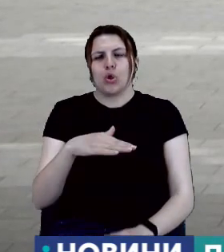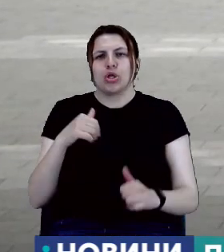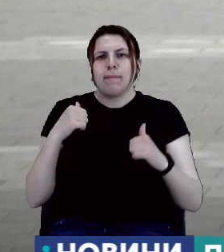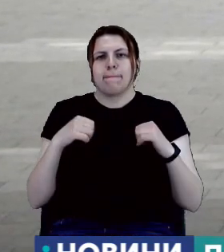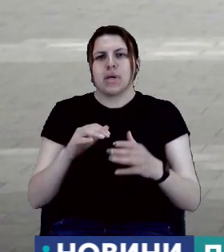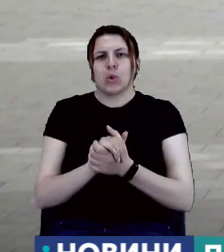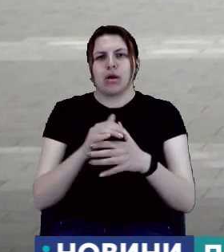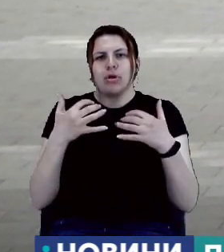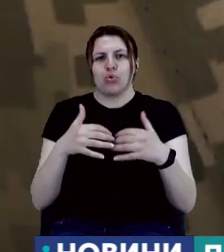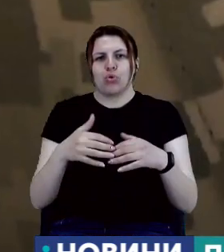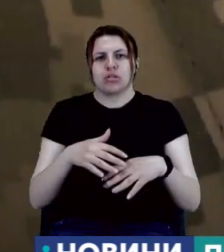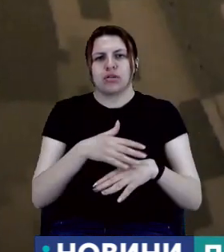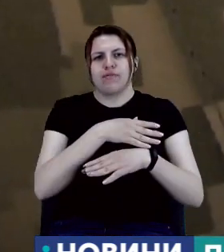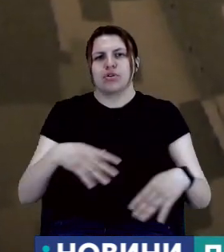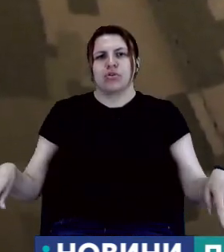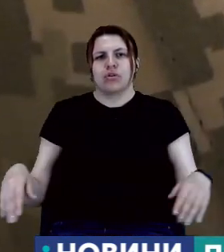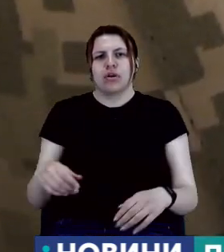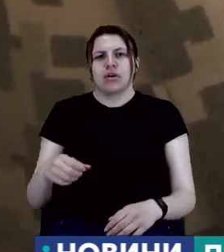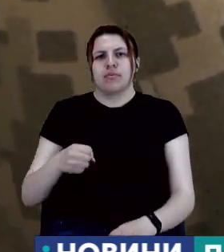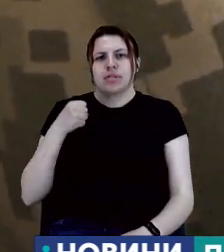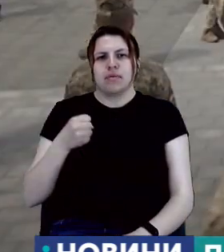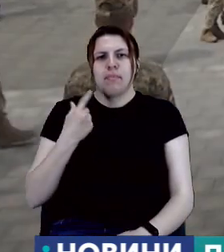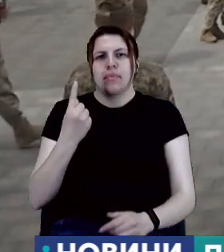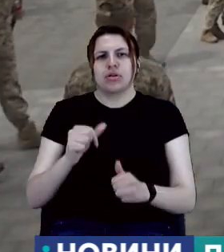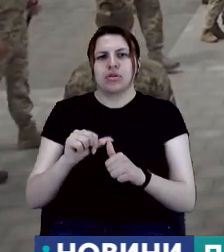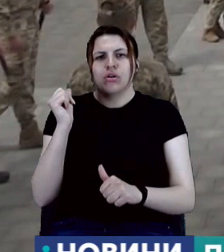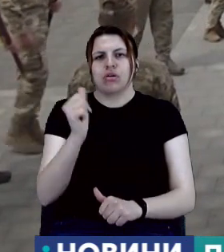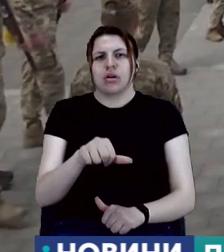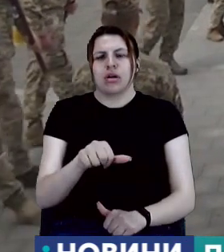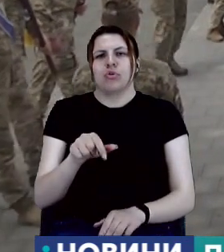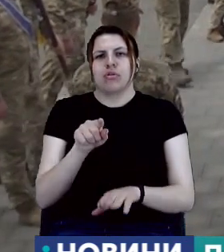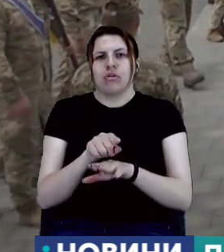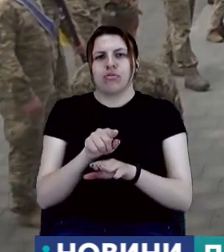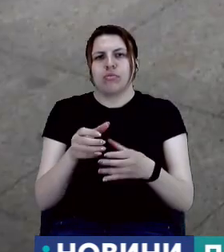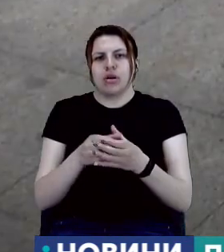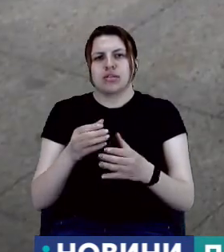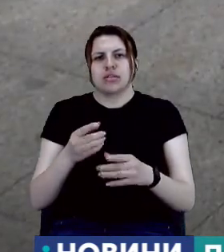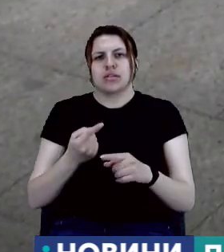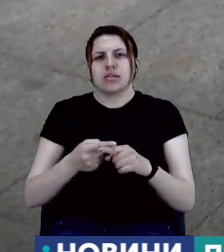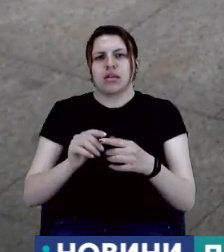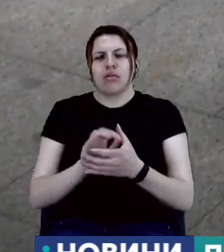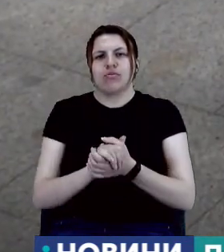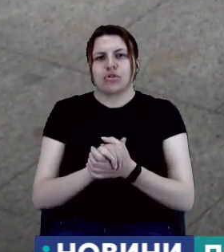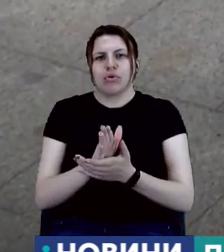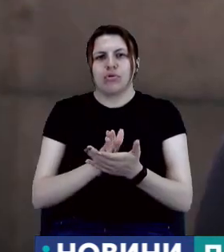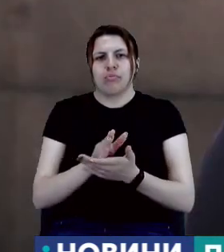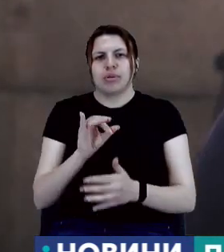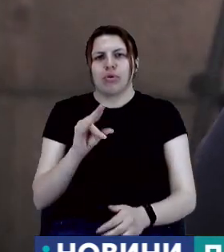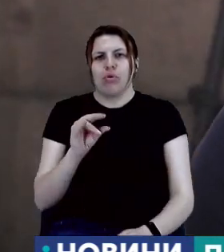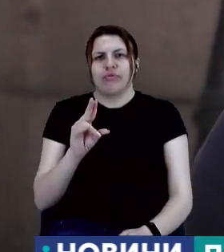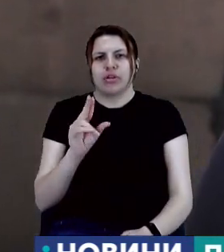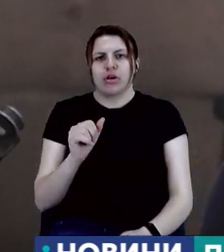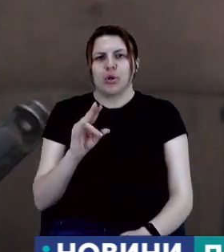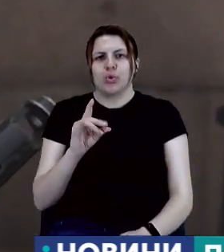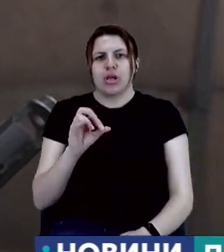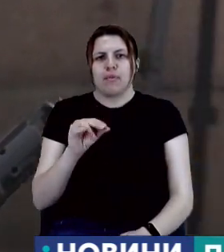вишикувалися бійці 1-ї окремої танкової сіверської бригади. Це товариші по службі підполковника Юрія Межакова. Із рідних